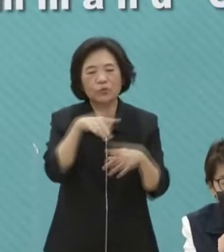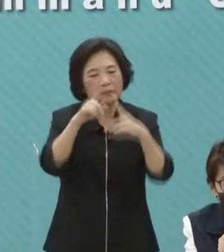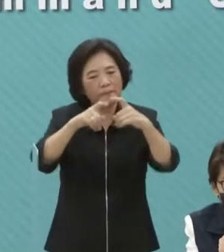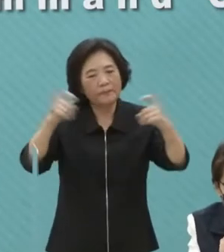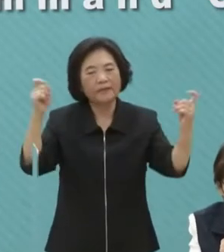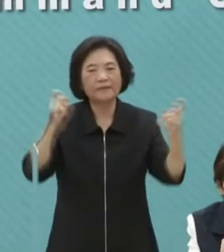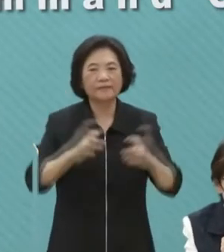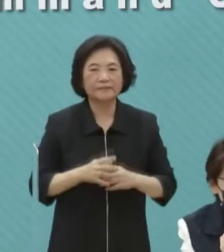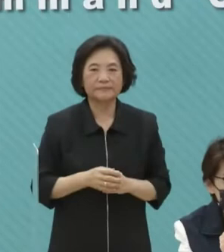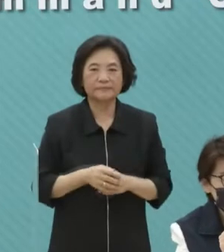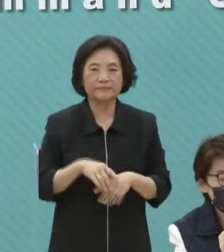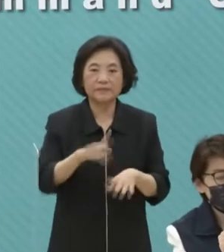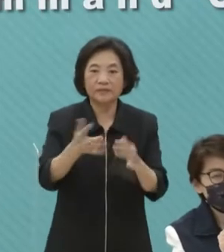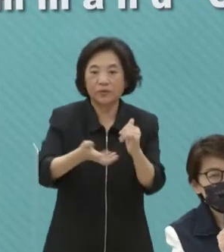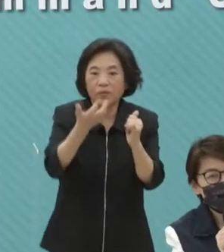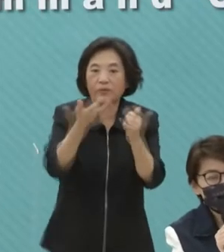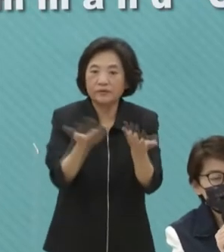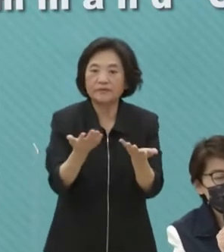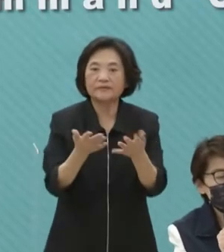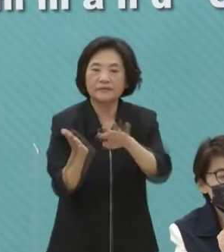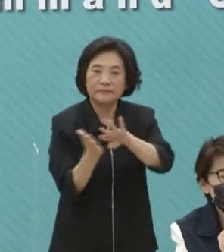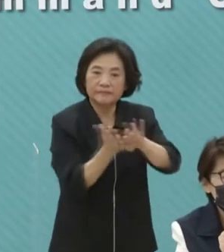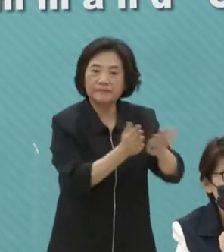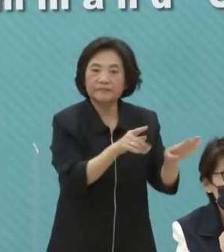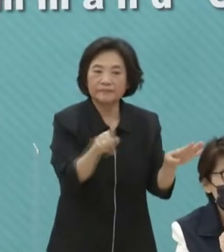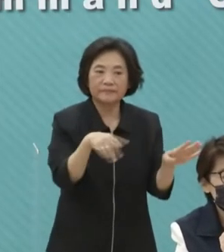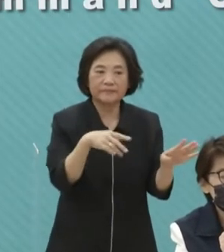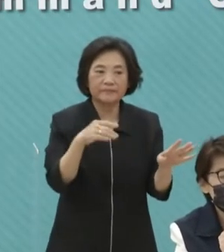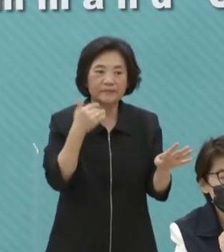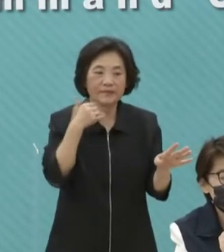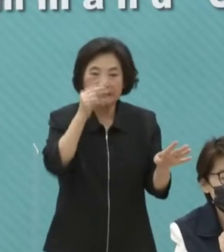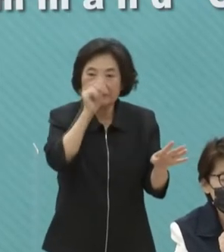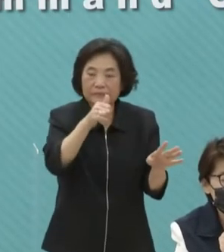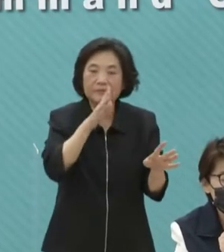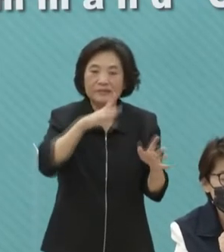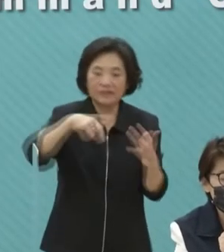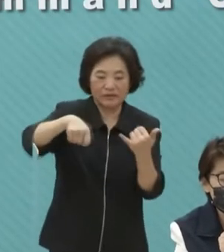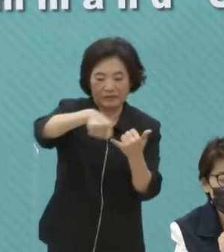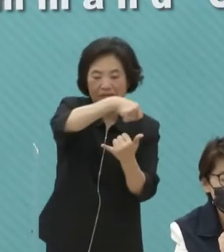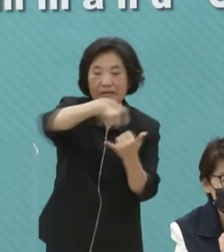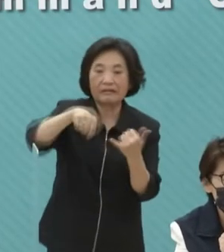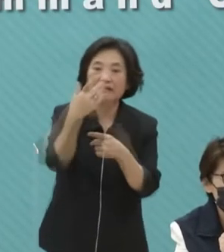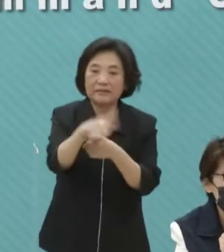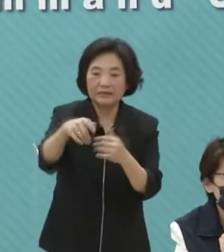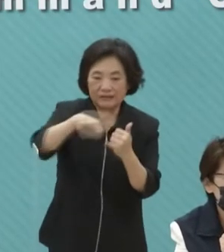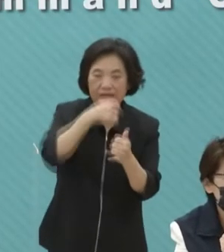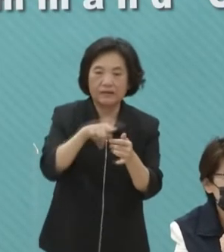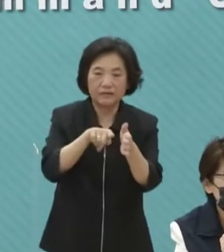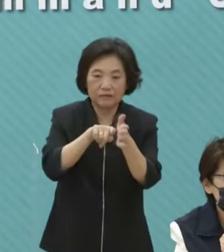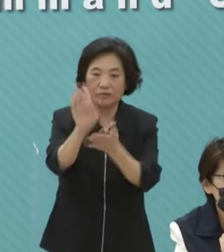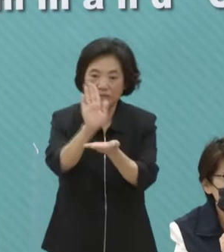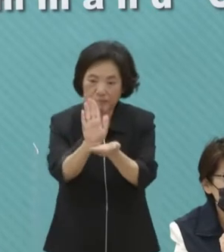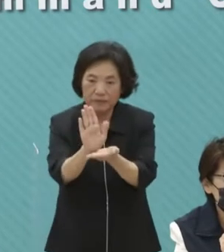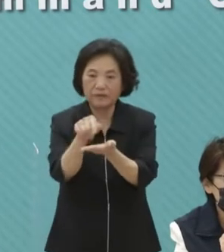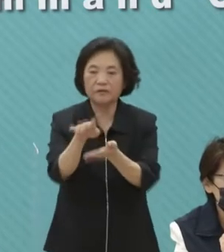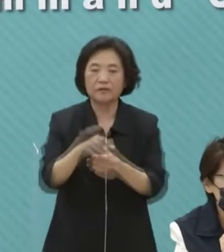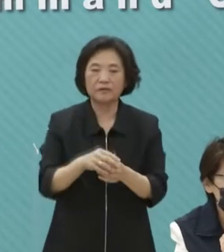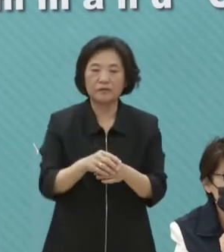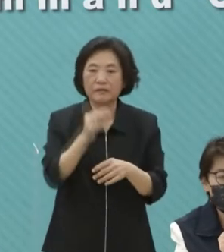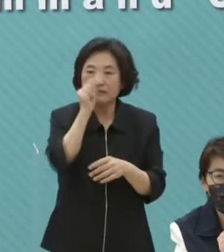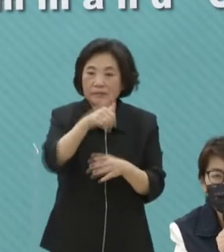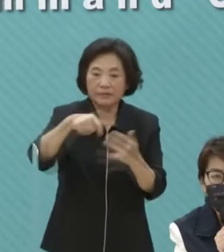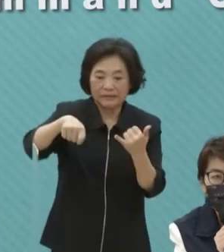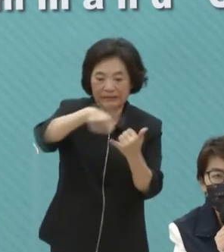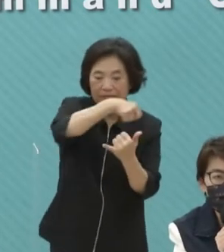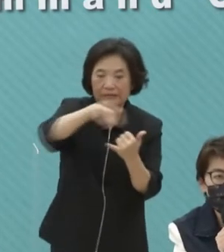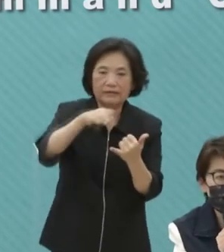是在火化的时候，那主要是特殊视窗型的遗体袋跟排位专区。那这个特殊视窗型的遗体